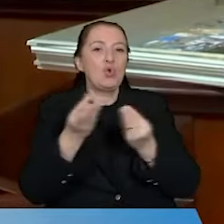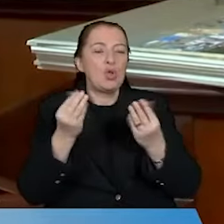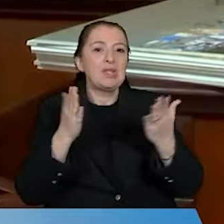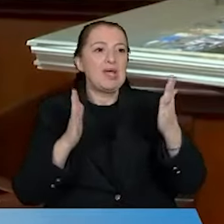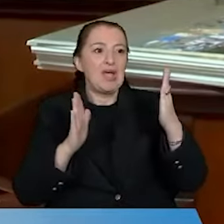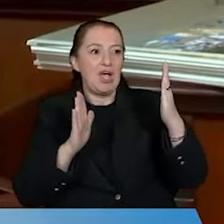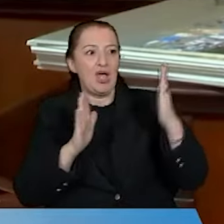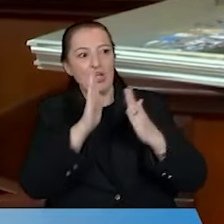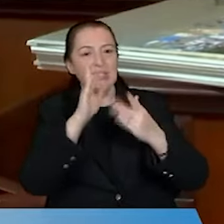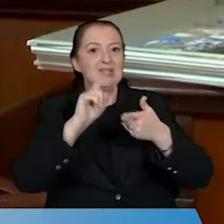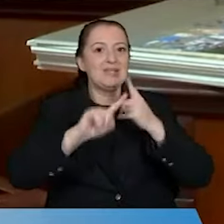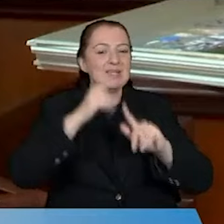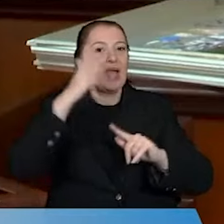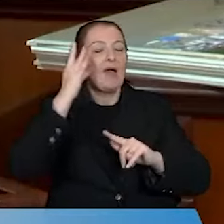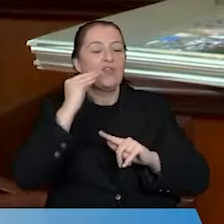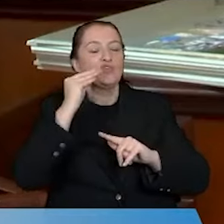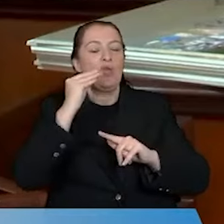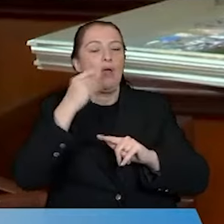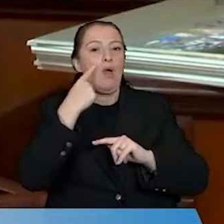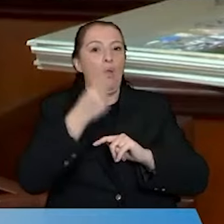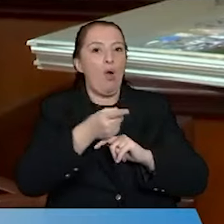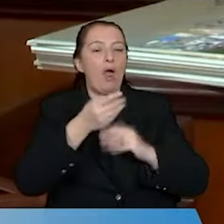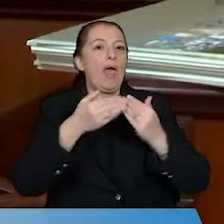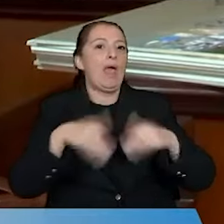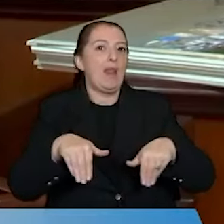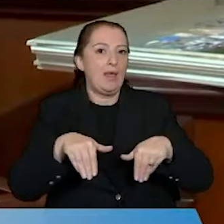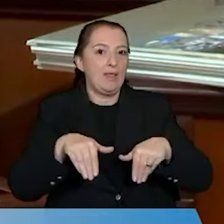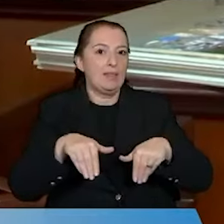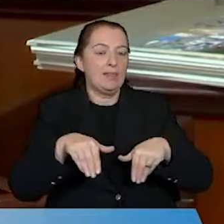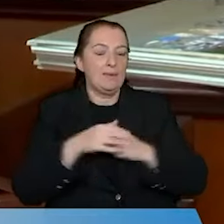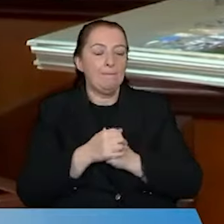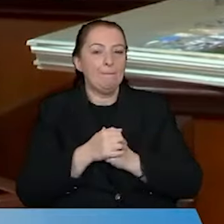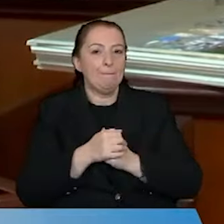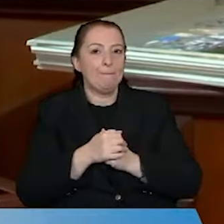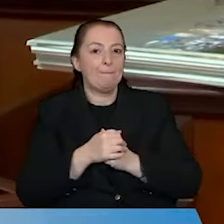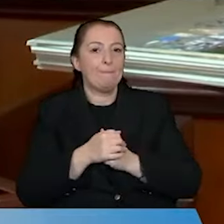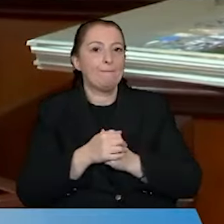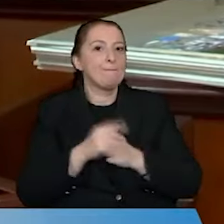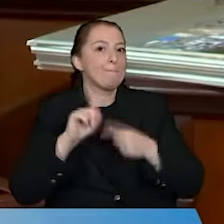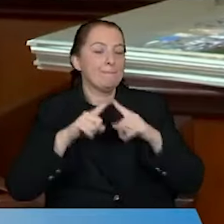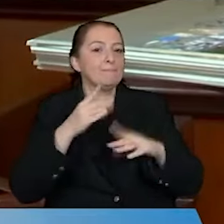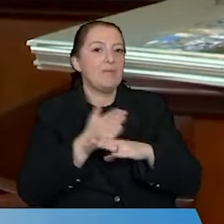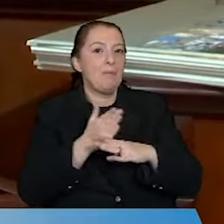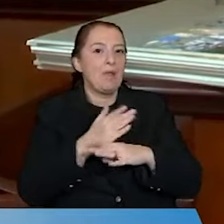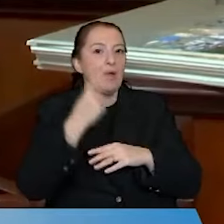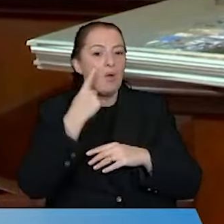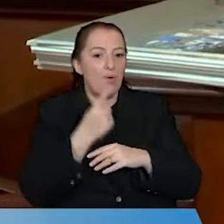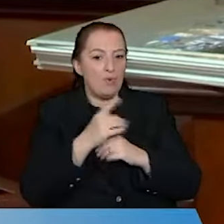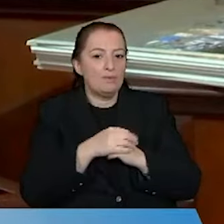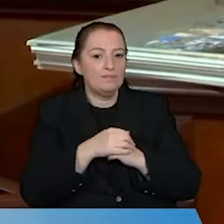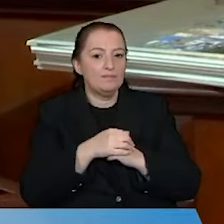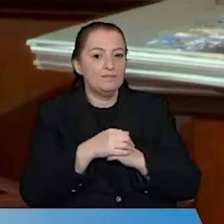karşılıklı siyasi anlayışlar doğrultusunda engellendi bir şekliyle. Siyasi sebeplerle engellendi. Keşke biz